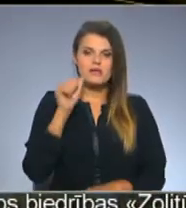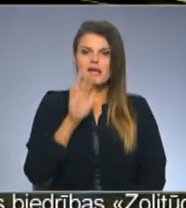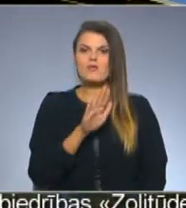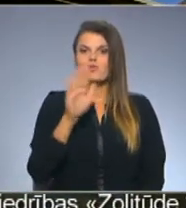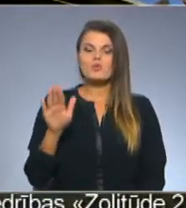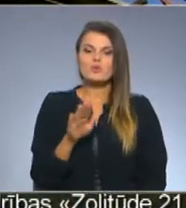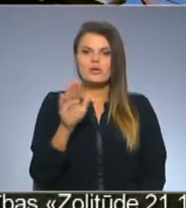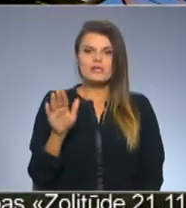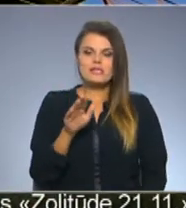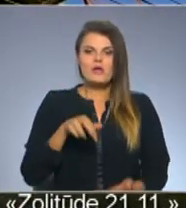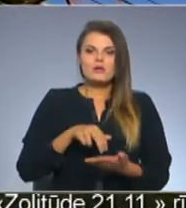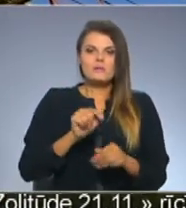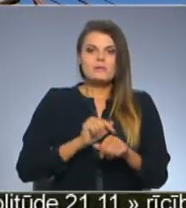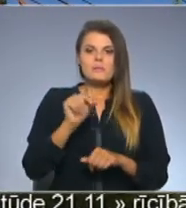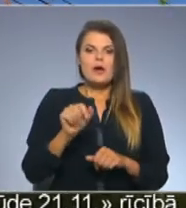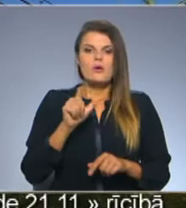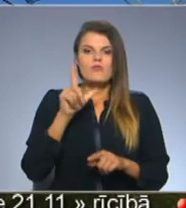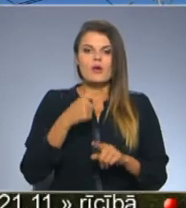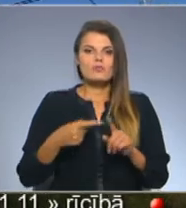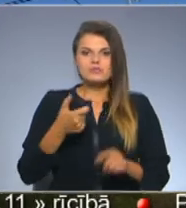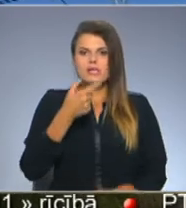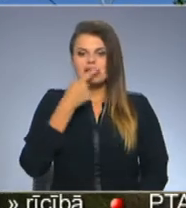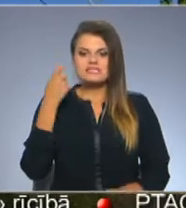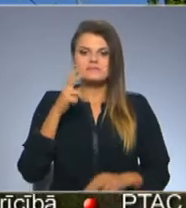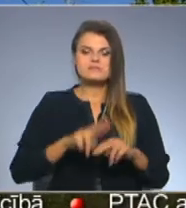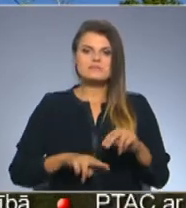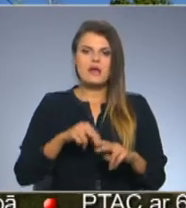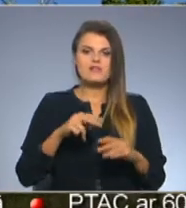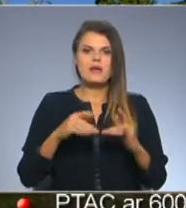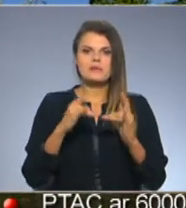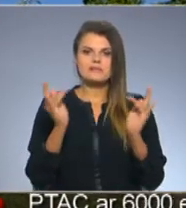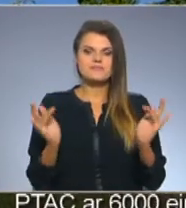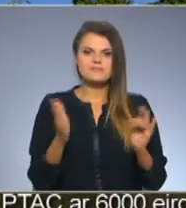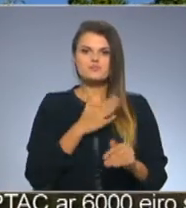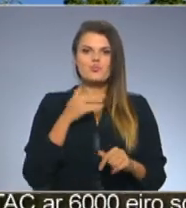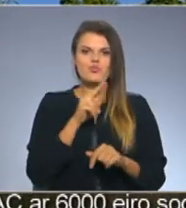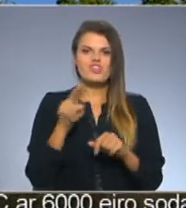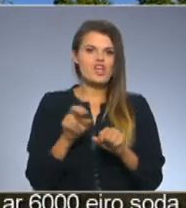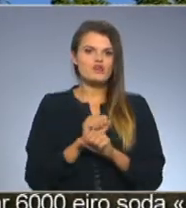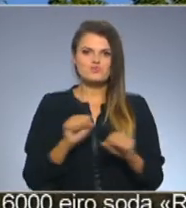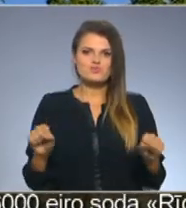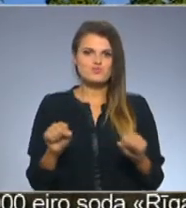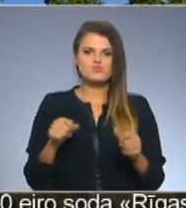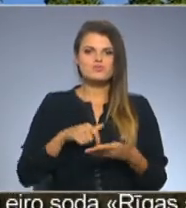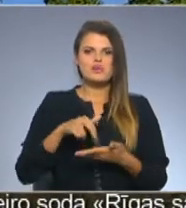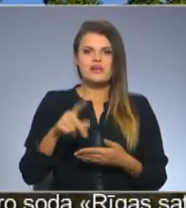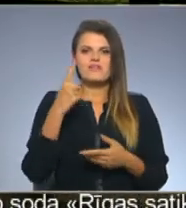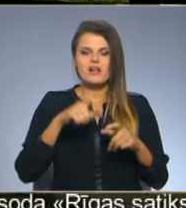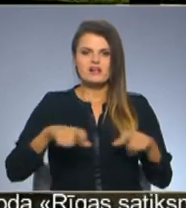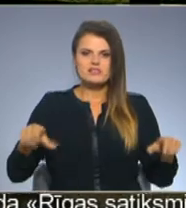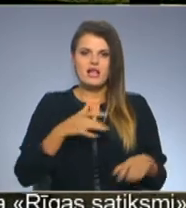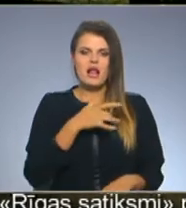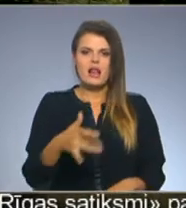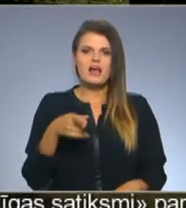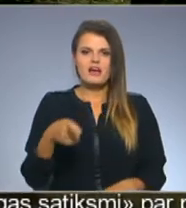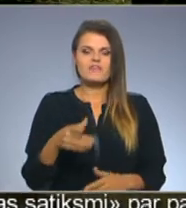dodas pāri pirms vairāk nekā pusgadsimta celtiem trošu tiltiņam. Ļoti nedroši, jo iet pa vienu dēlu, tu liekas, ka